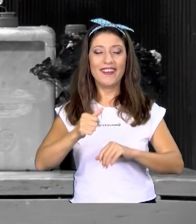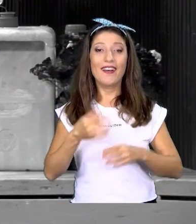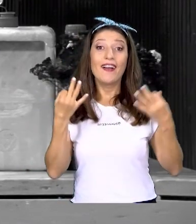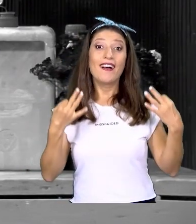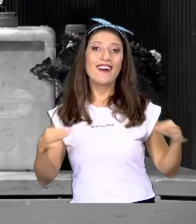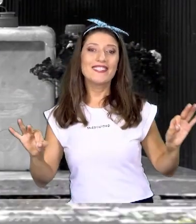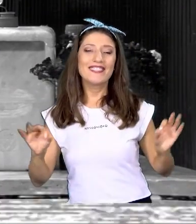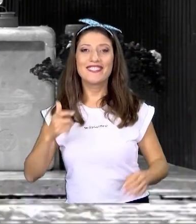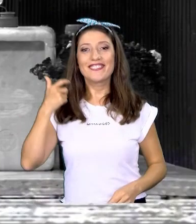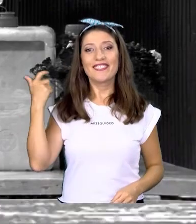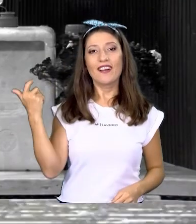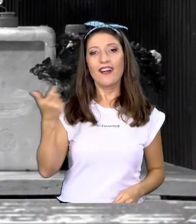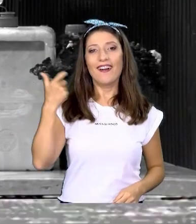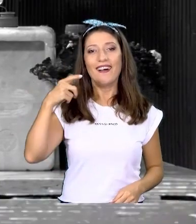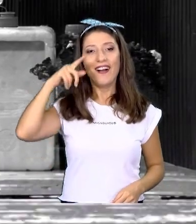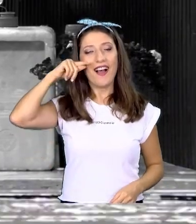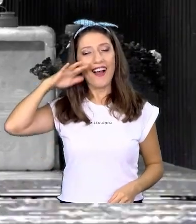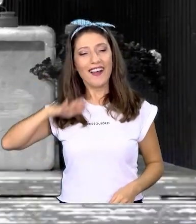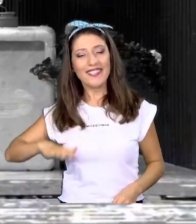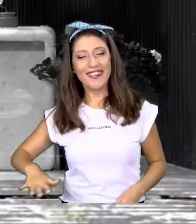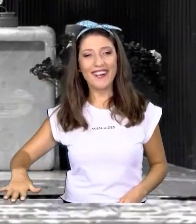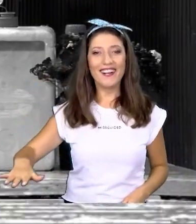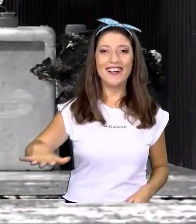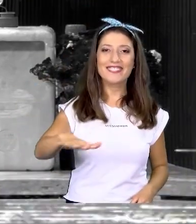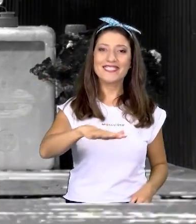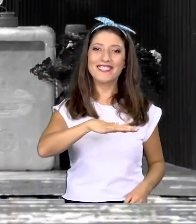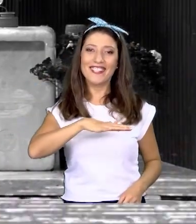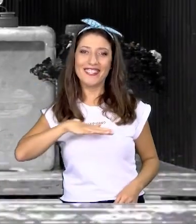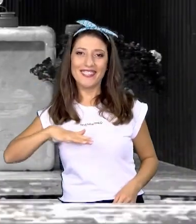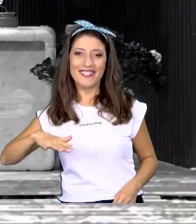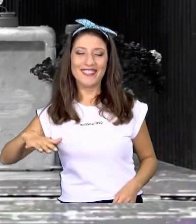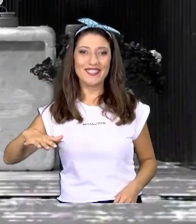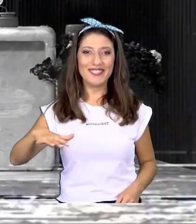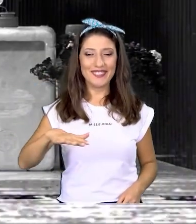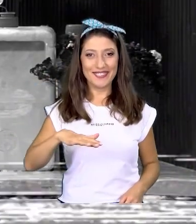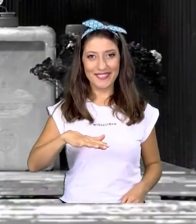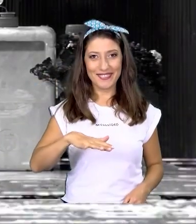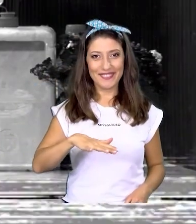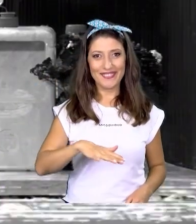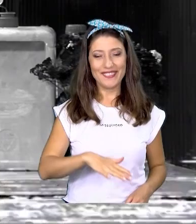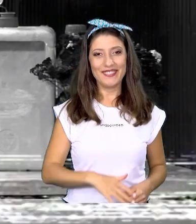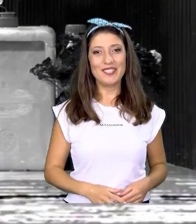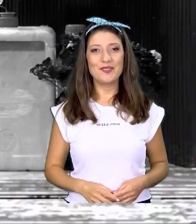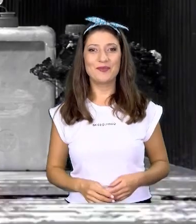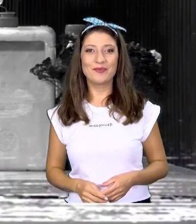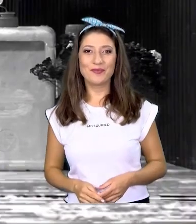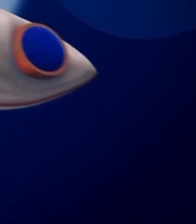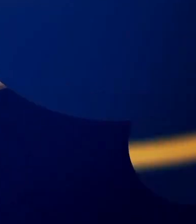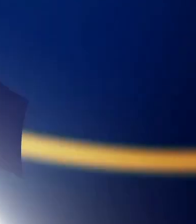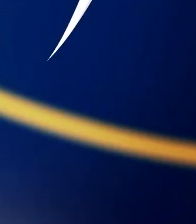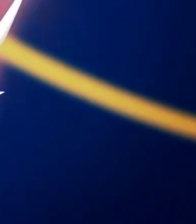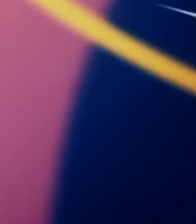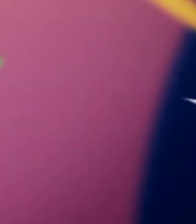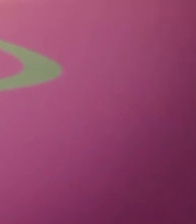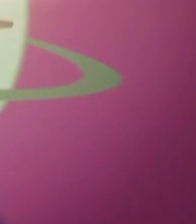է ազատ անկախ Հայաստան։